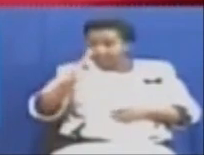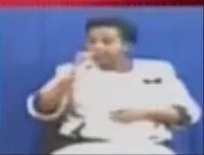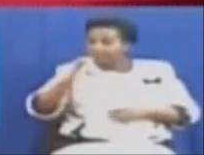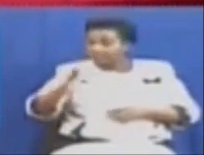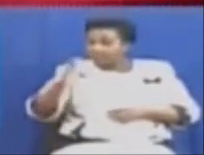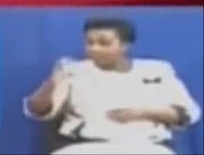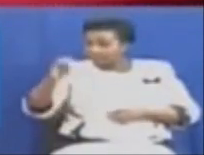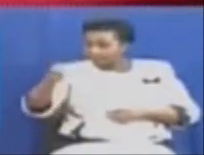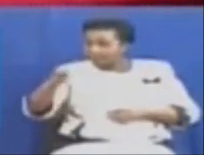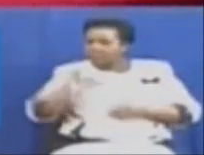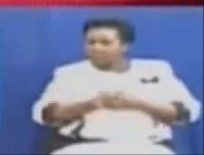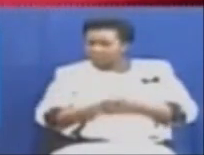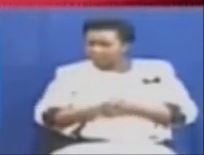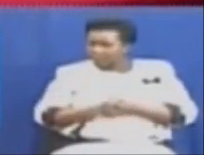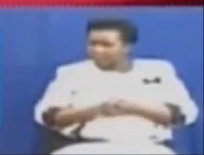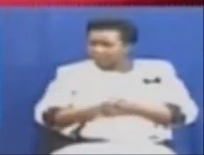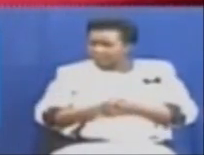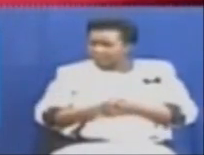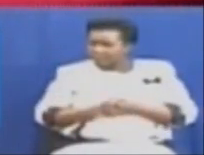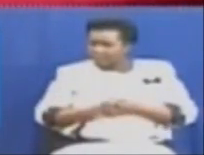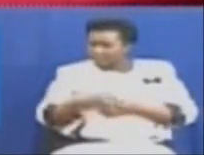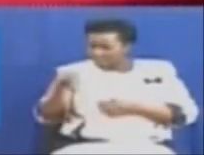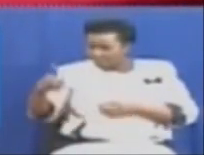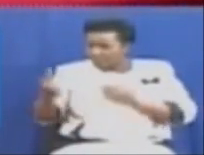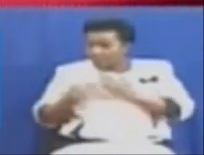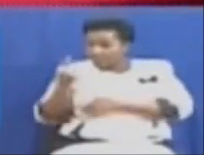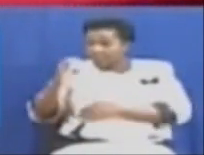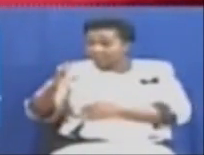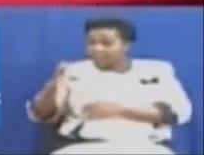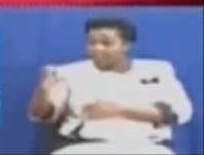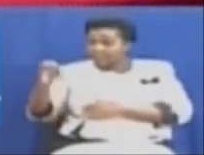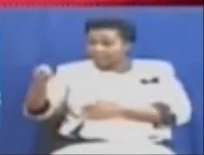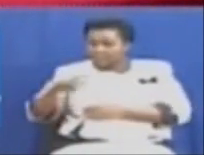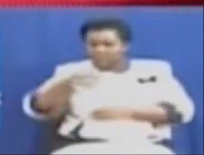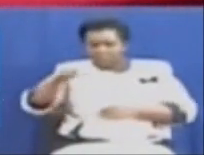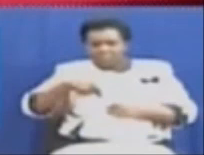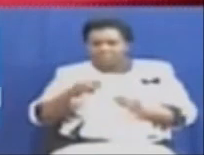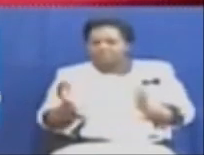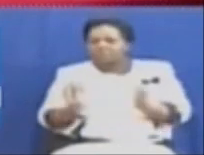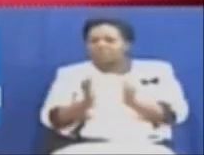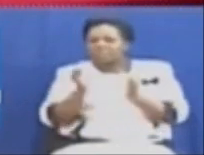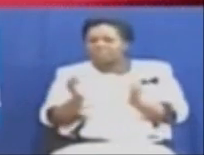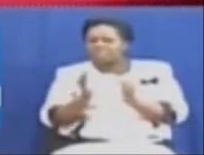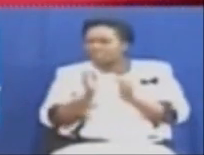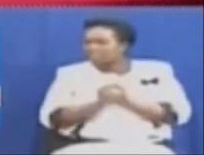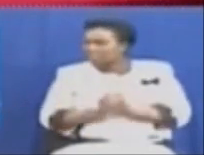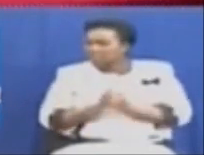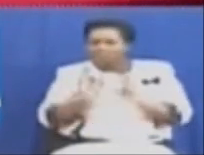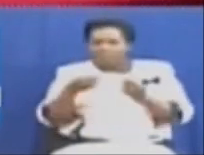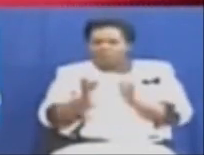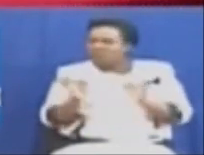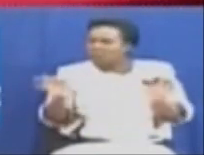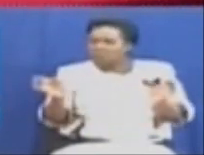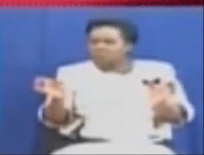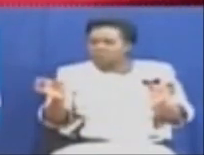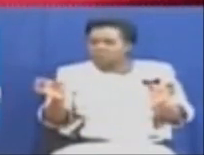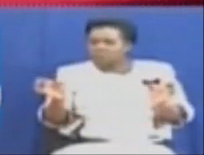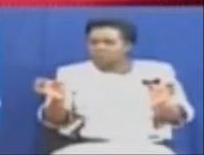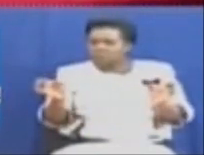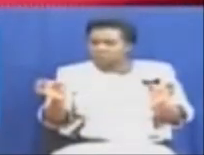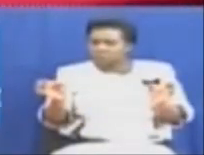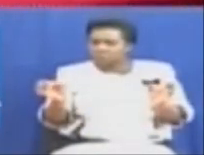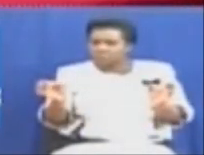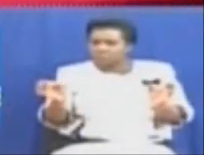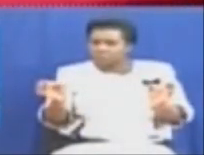madaraja kutoka Nyang'wale pale makao makuu kwenda Rushimba? Ni kwa nini serikali haitutengei fedha za maendeleo ya